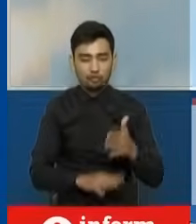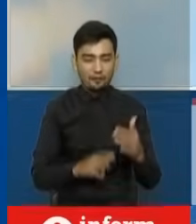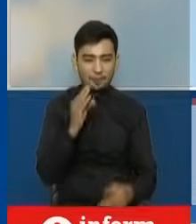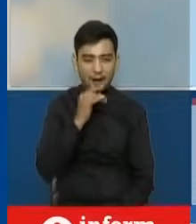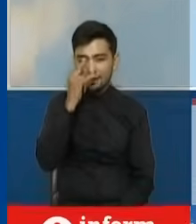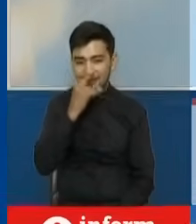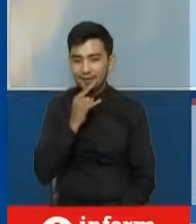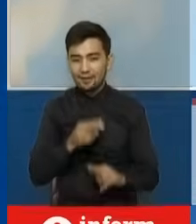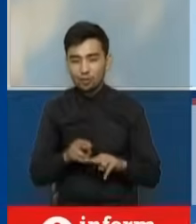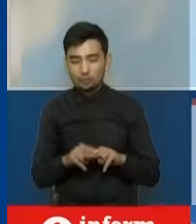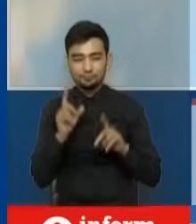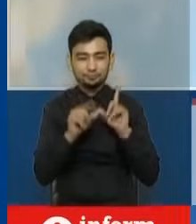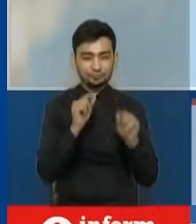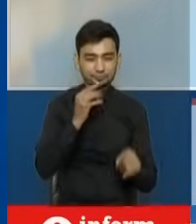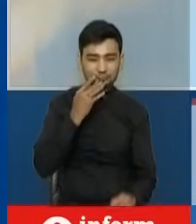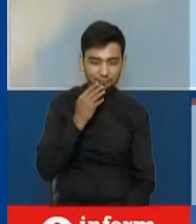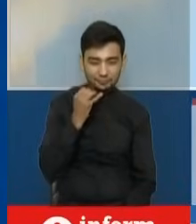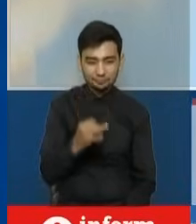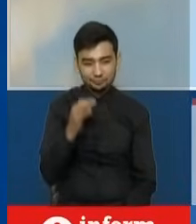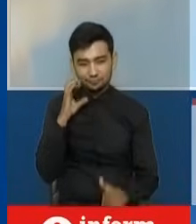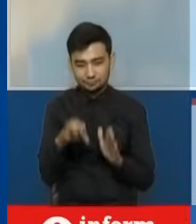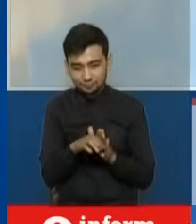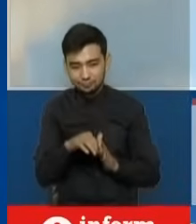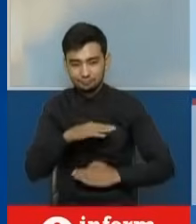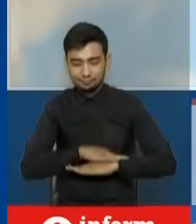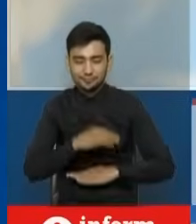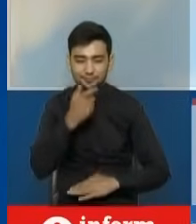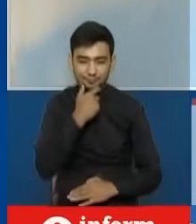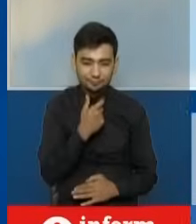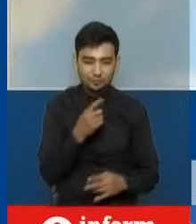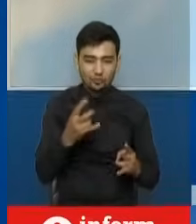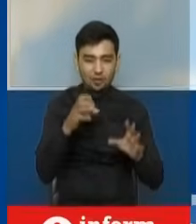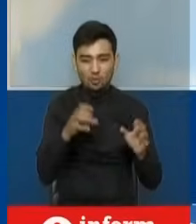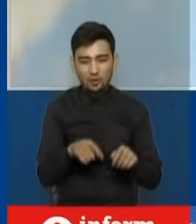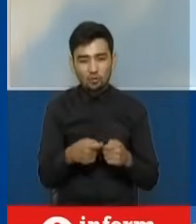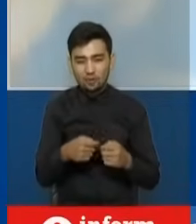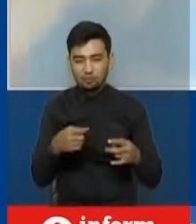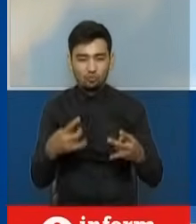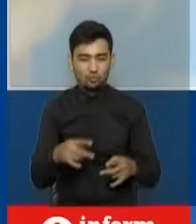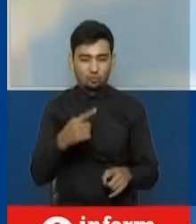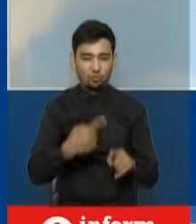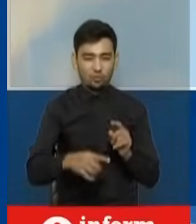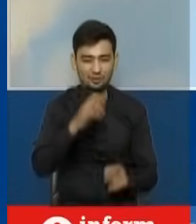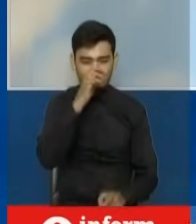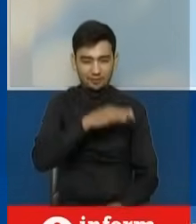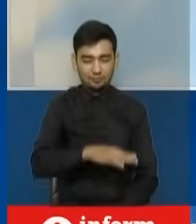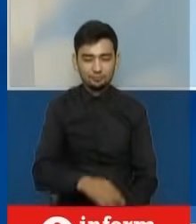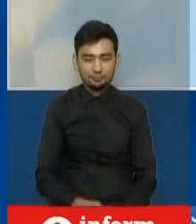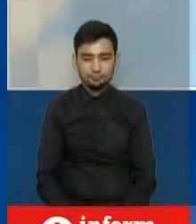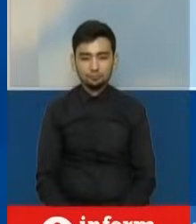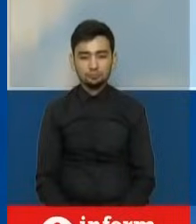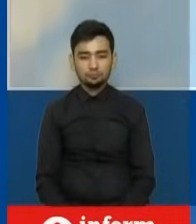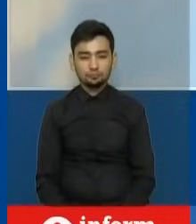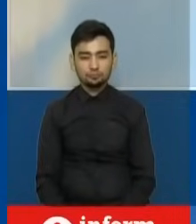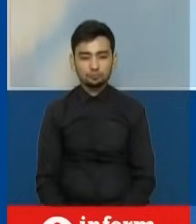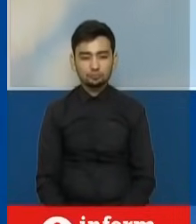Казахстанцев, которые выезжают за рубеж, просят соблюдать этикеты и не нарушать законы других стран. Анастасия Новикова,